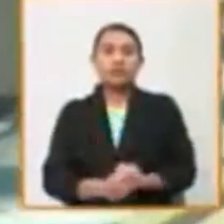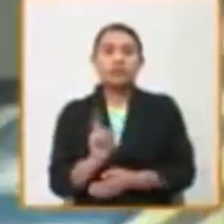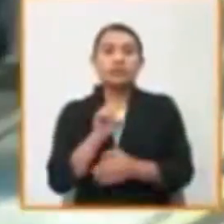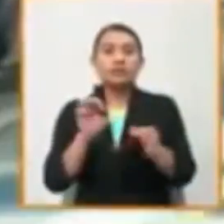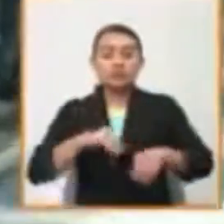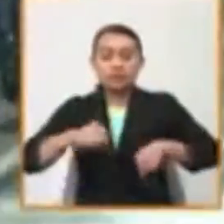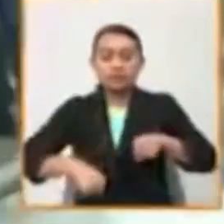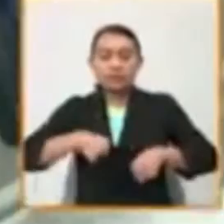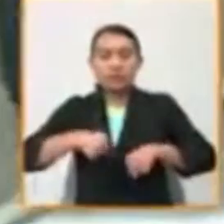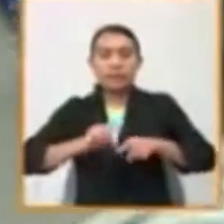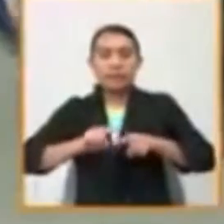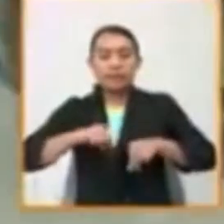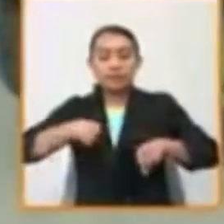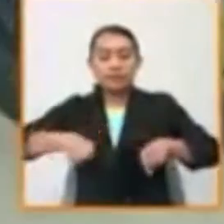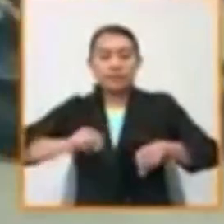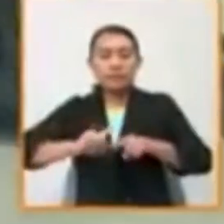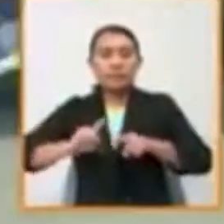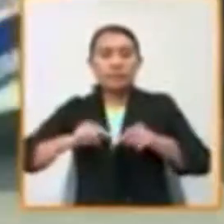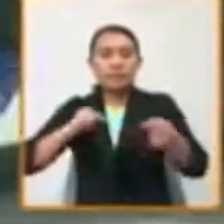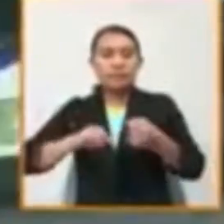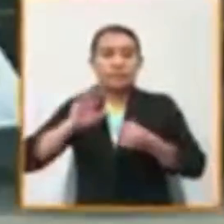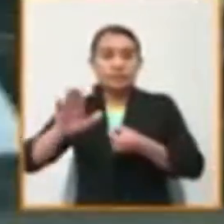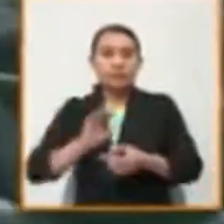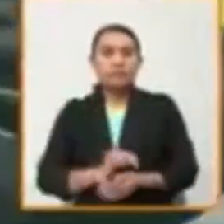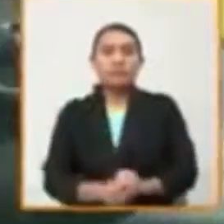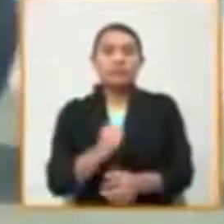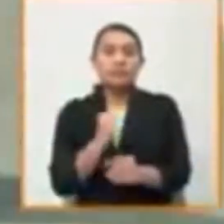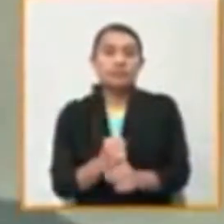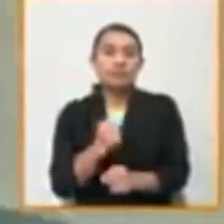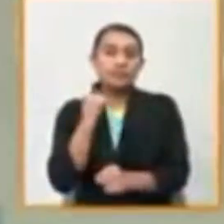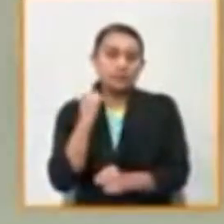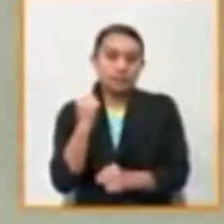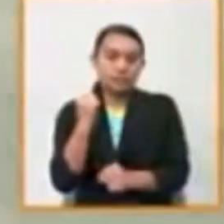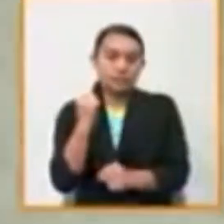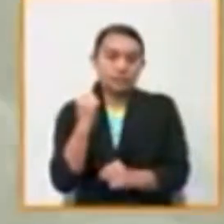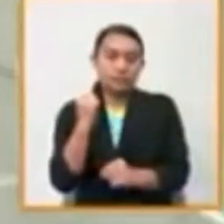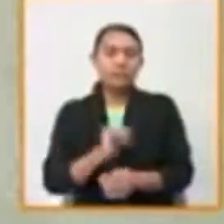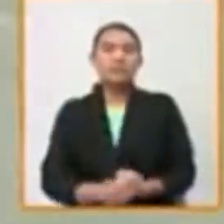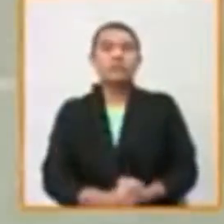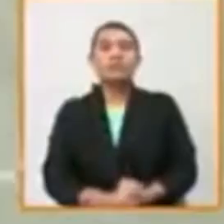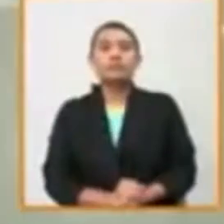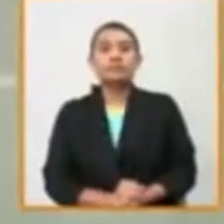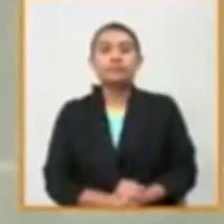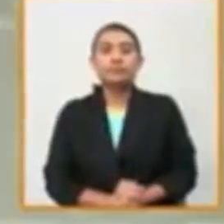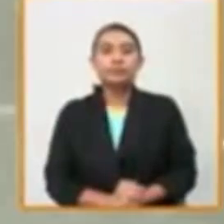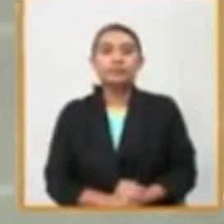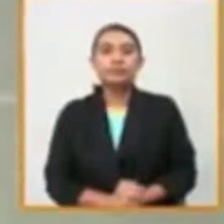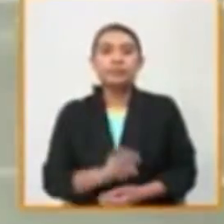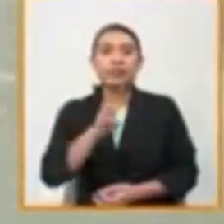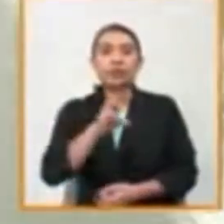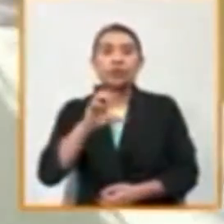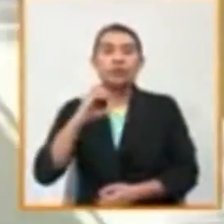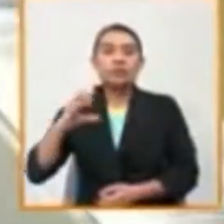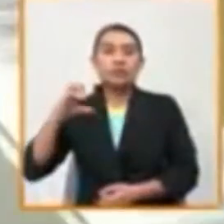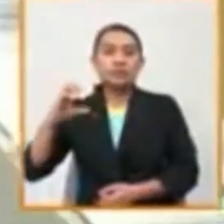Superbike 1000cc อนุชานาคเจริญศรีจาก Yamaha บิดนำม้วนเดียวจบคว้าแชมป์ไปครองส่วนรุ่น Super Sport 600cc แช